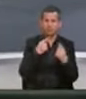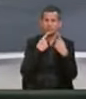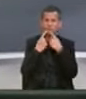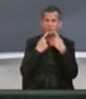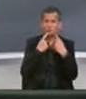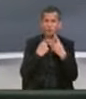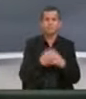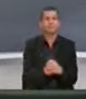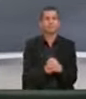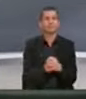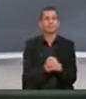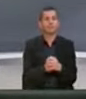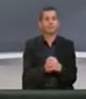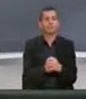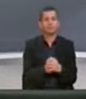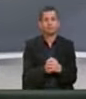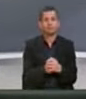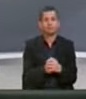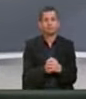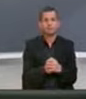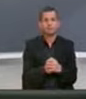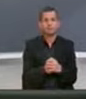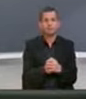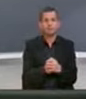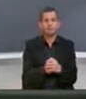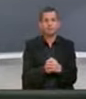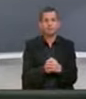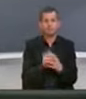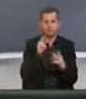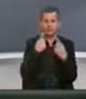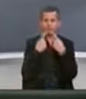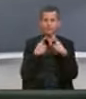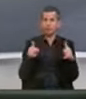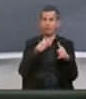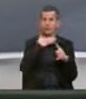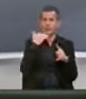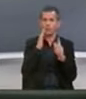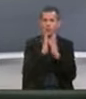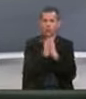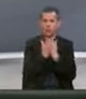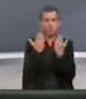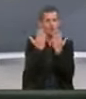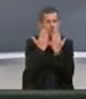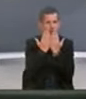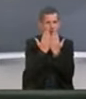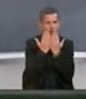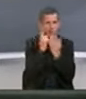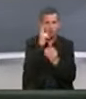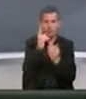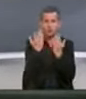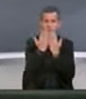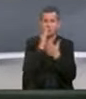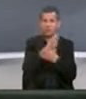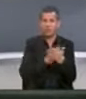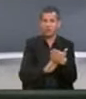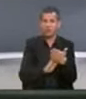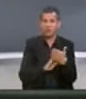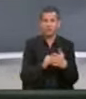votim sot, kemi pas shumë do të dallime gjinore në tekste shkollore, veçanërisht në tekstet e shkollës fillore,